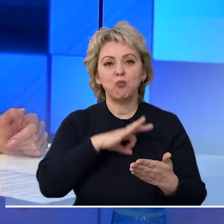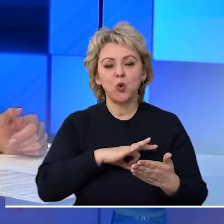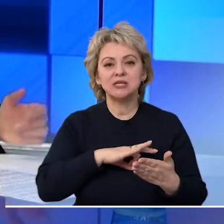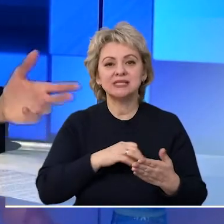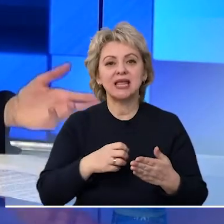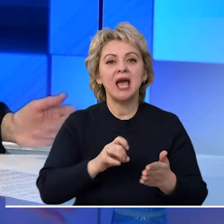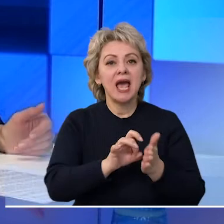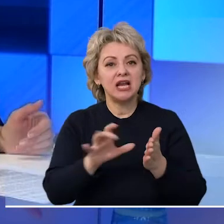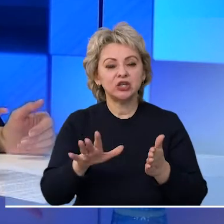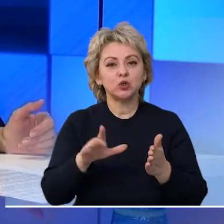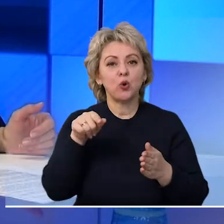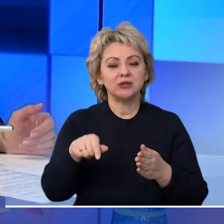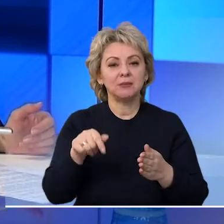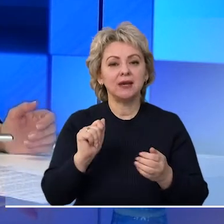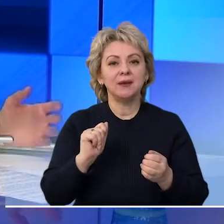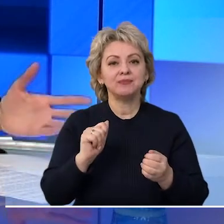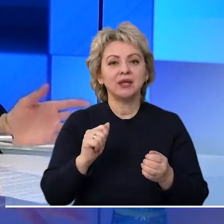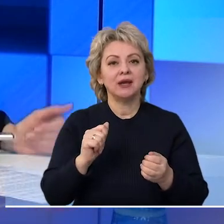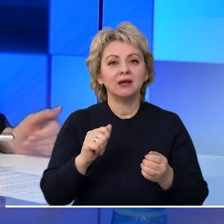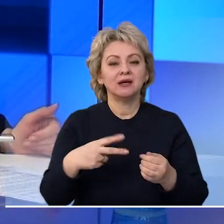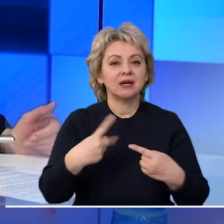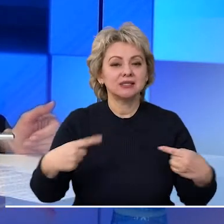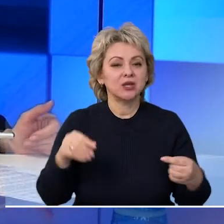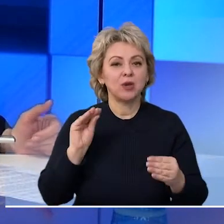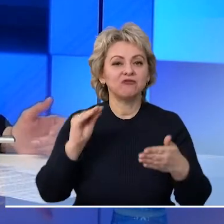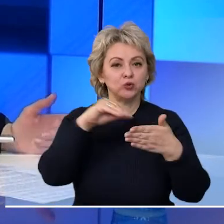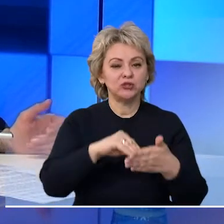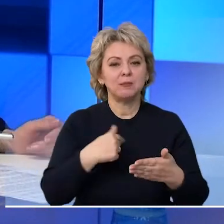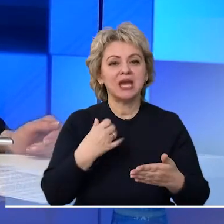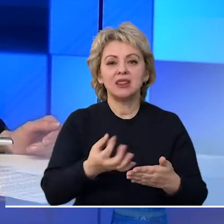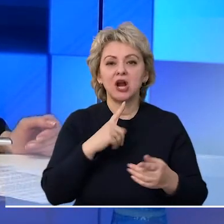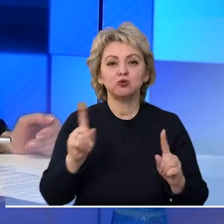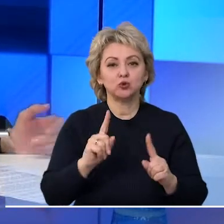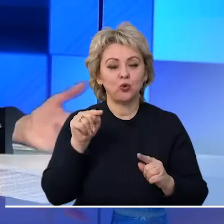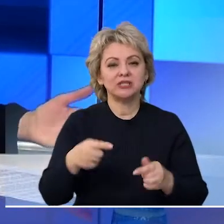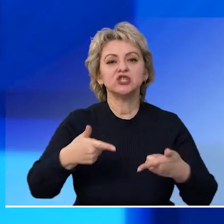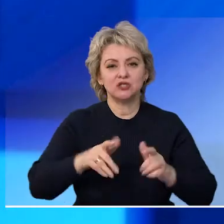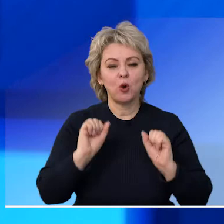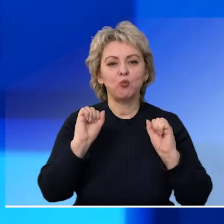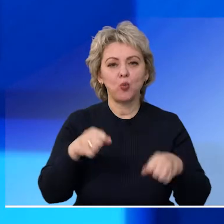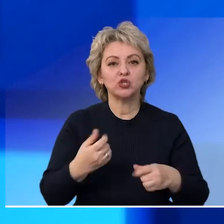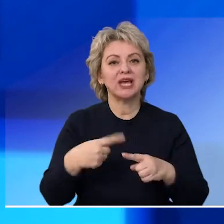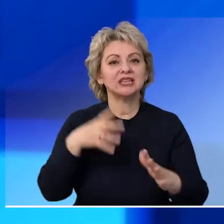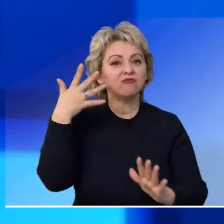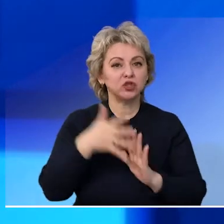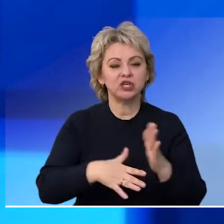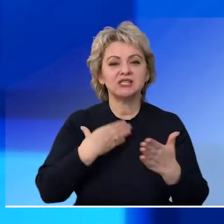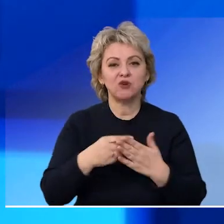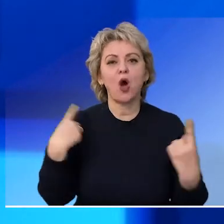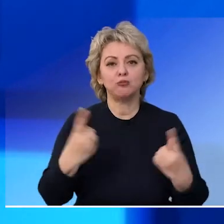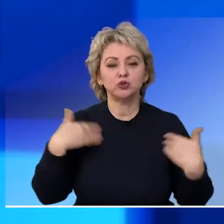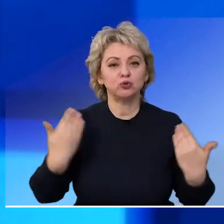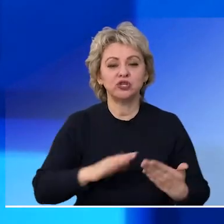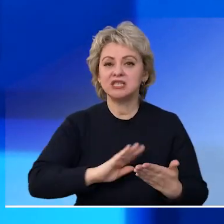активно пользуюсь именно электронными, да, носителями, и очень мне нравится то, что да, действительно можно это внедрить в